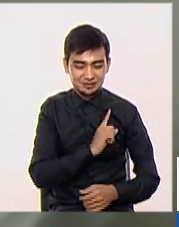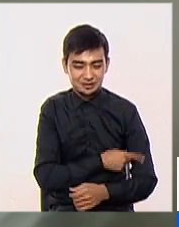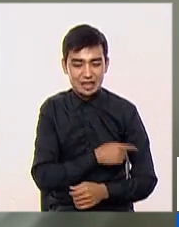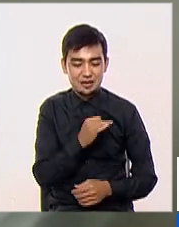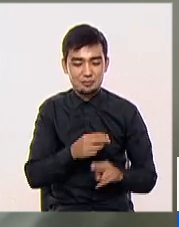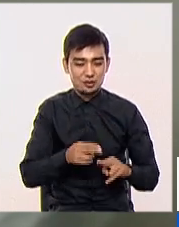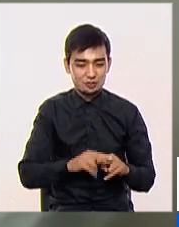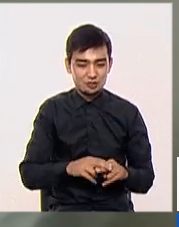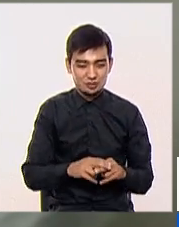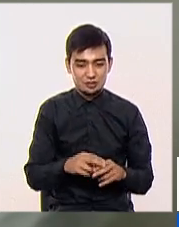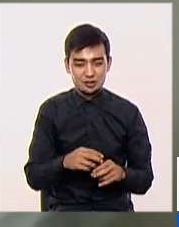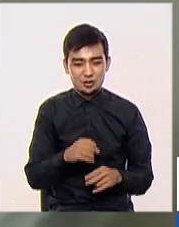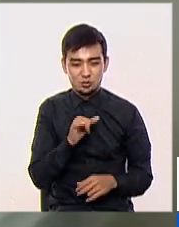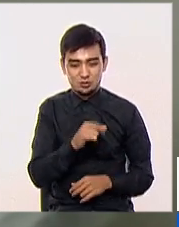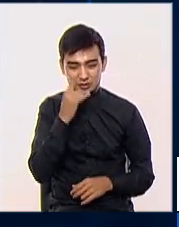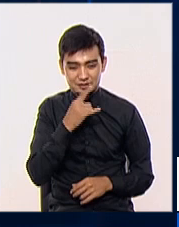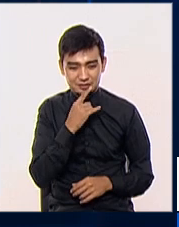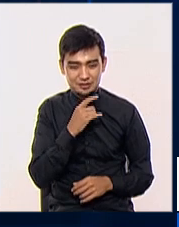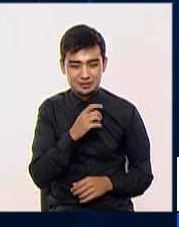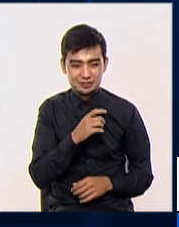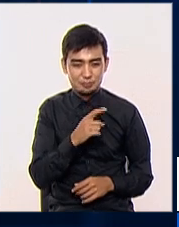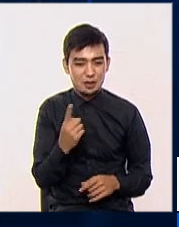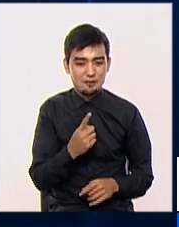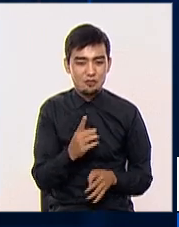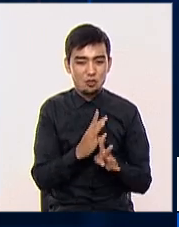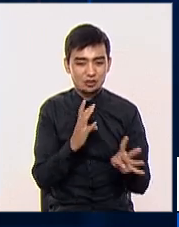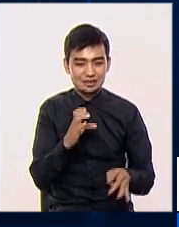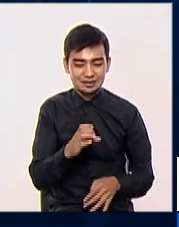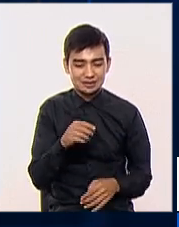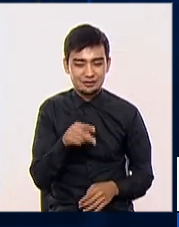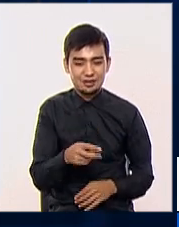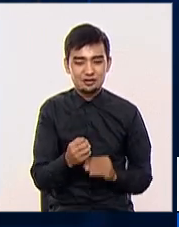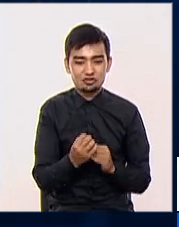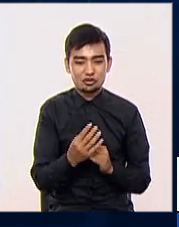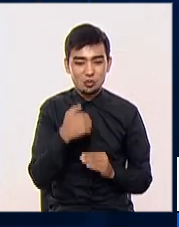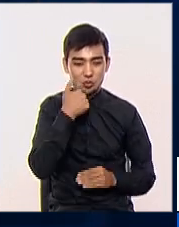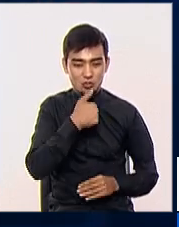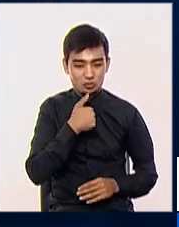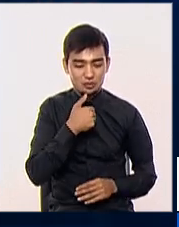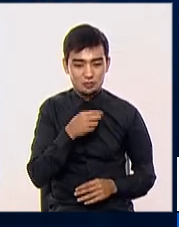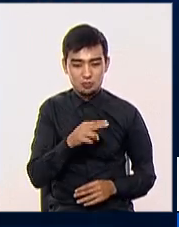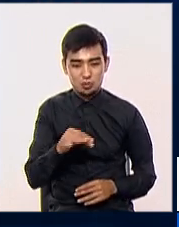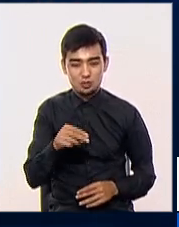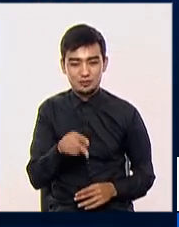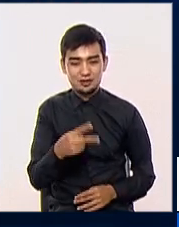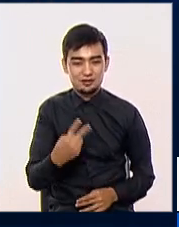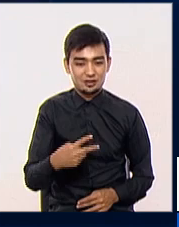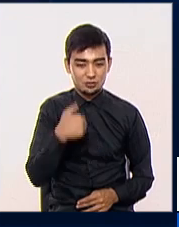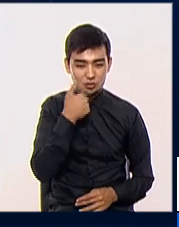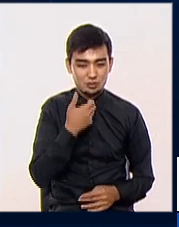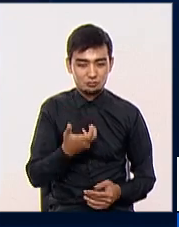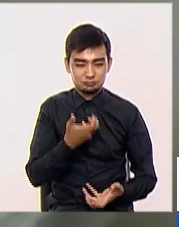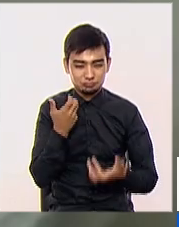если говорить конкретно о казахстанском случае, в первую очередь с 2014 года по 2020